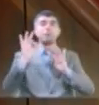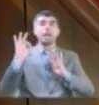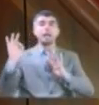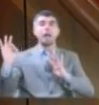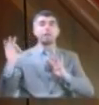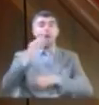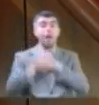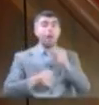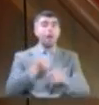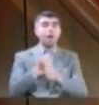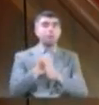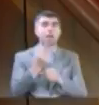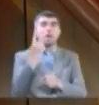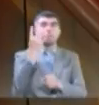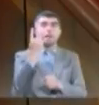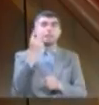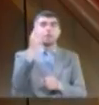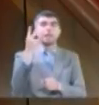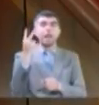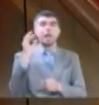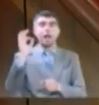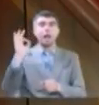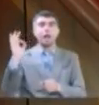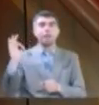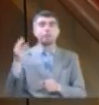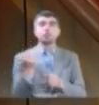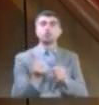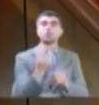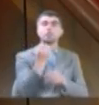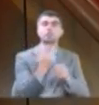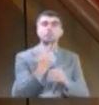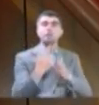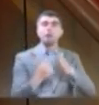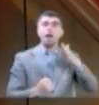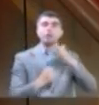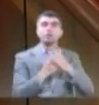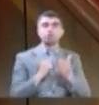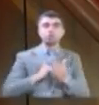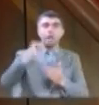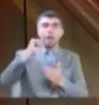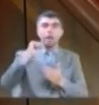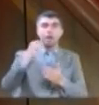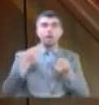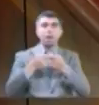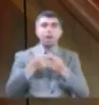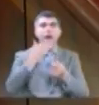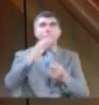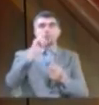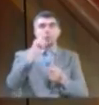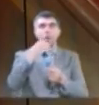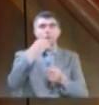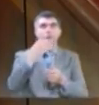السنة. عندي 212,000 طالب تجيل هذا العام جداد. المغرب الحمد لله غادي كيتقدم باش